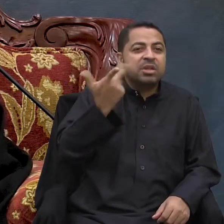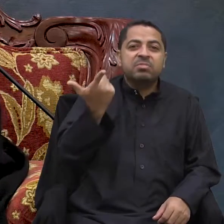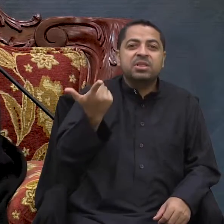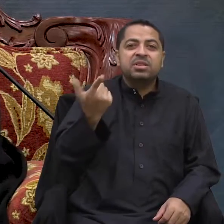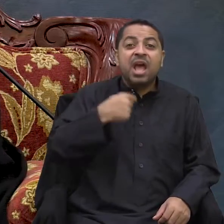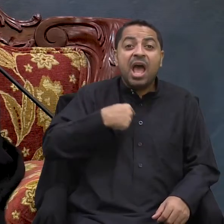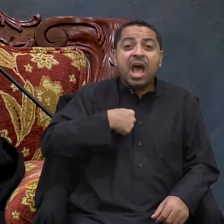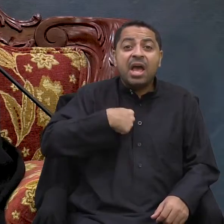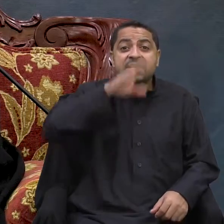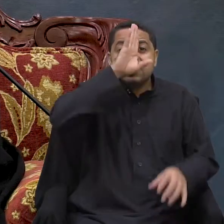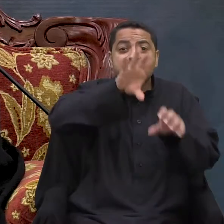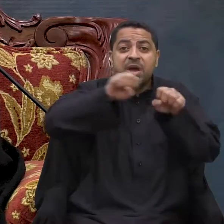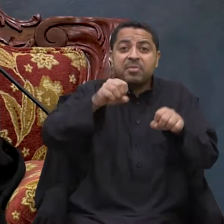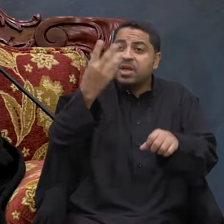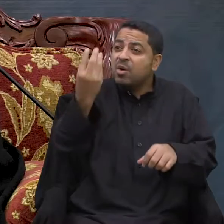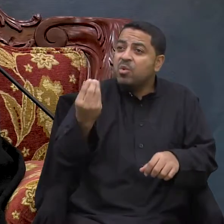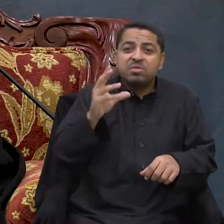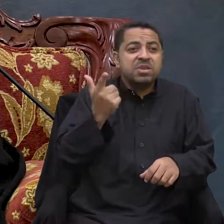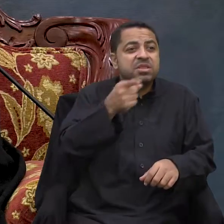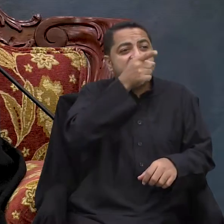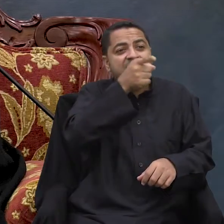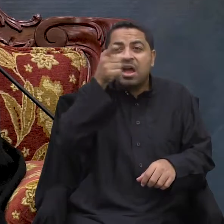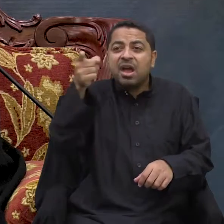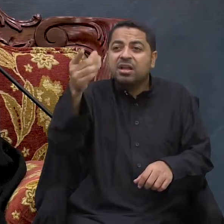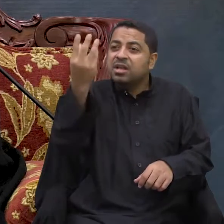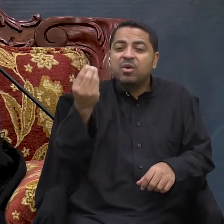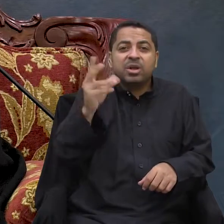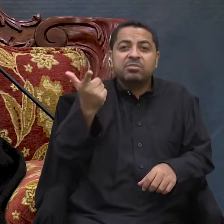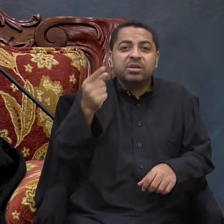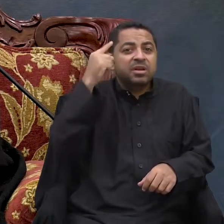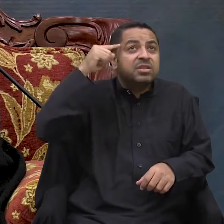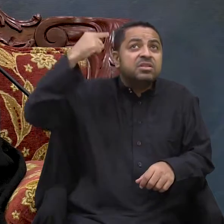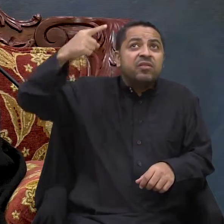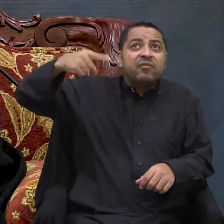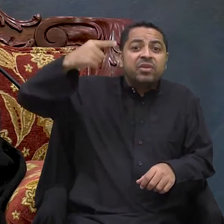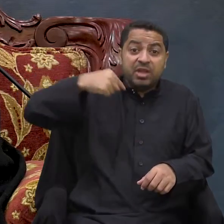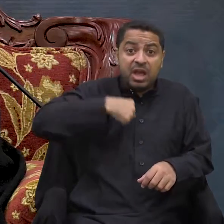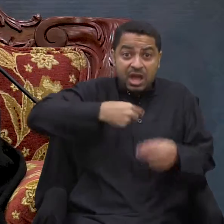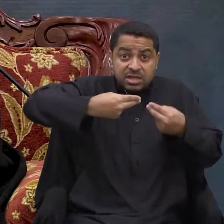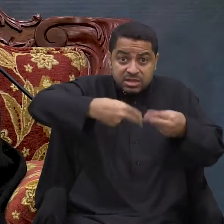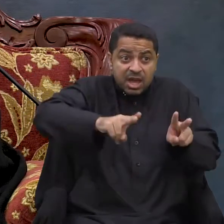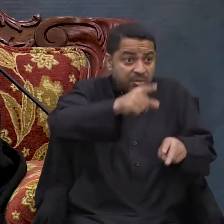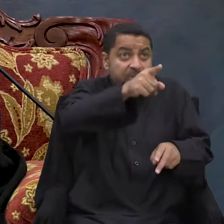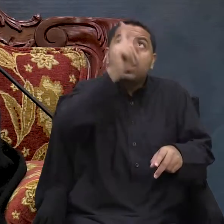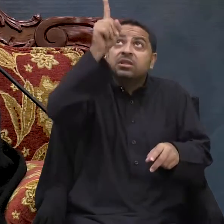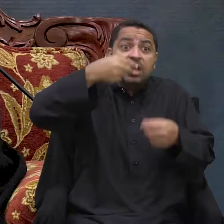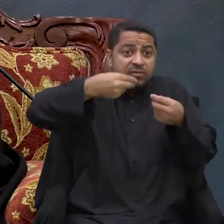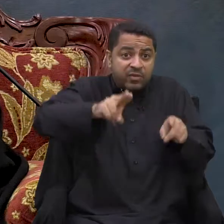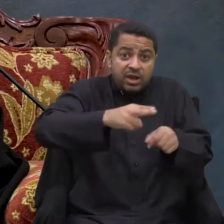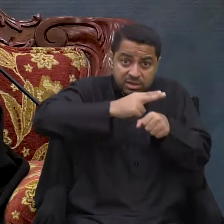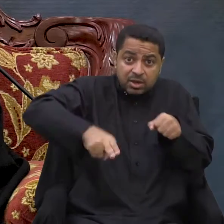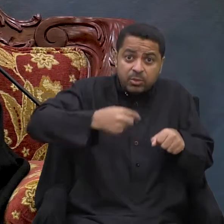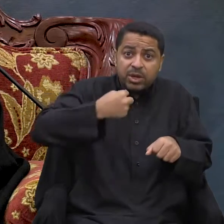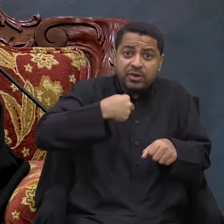إلى أنفسكم وحاسبوها وانظروا هل يحل لكم قتلي وانتهاك